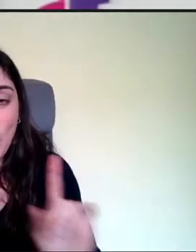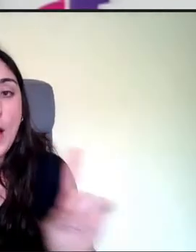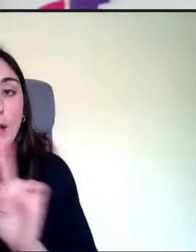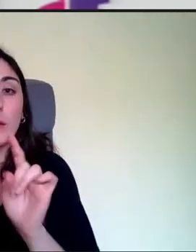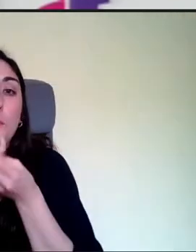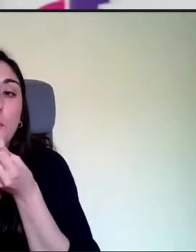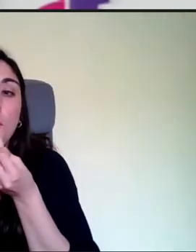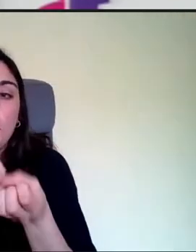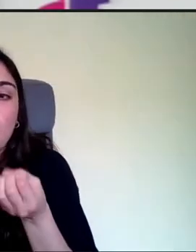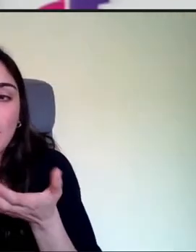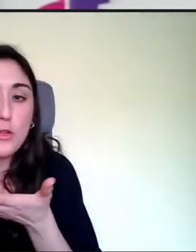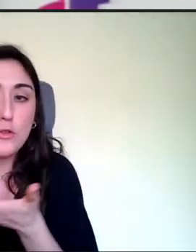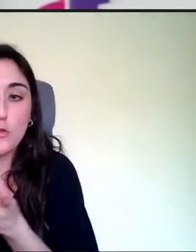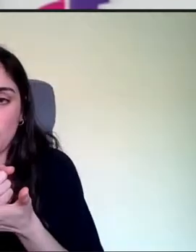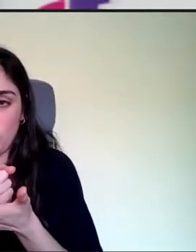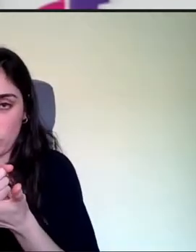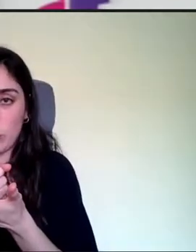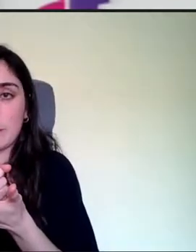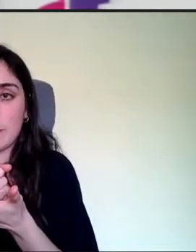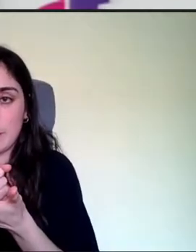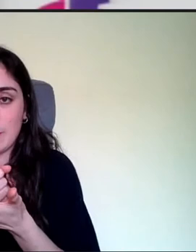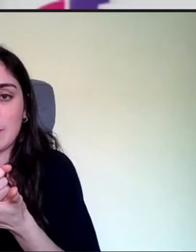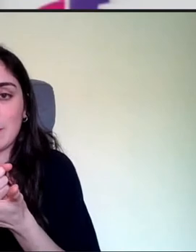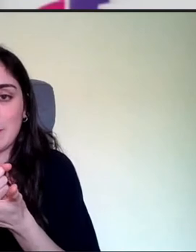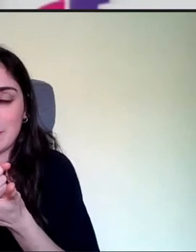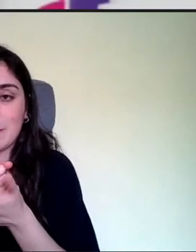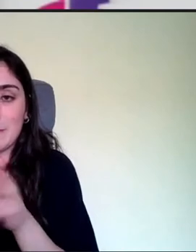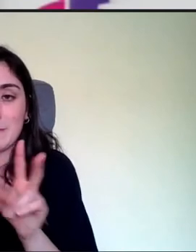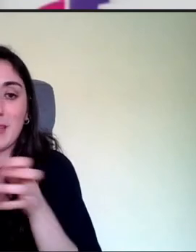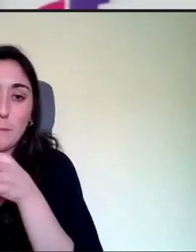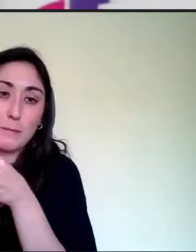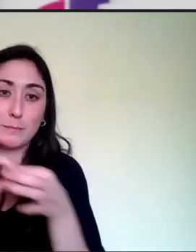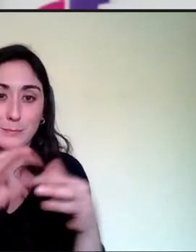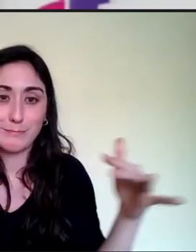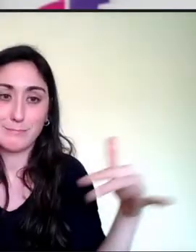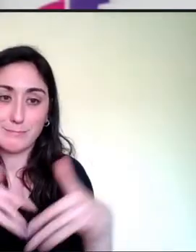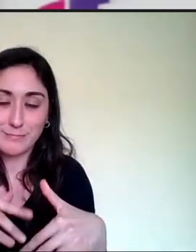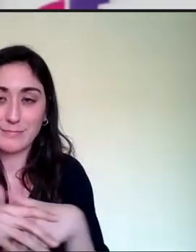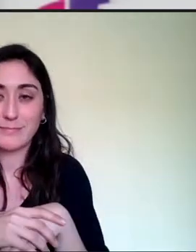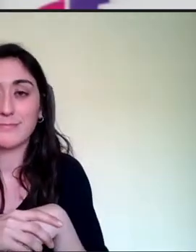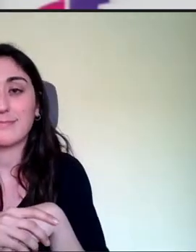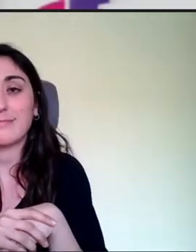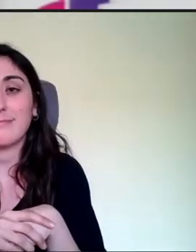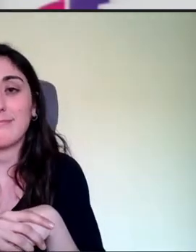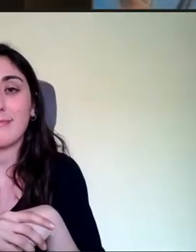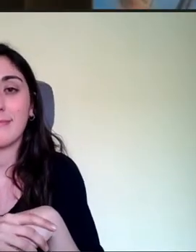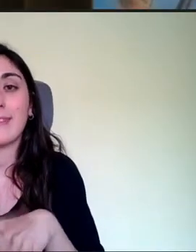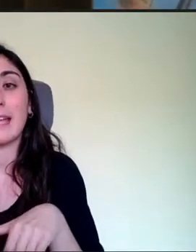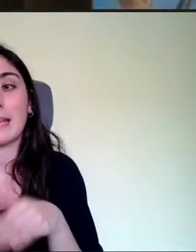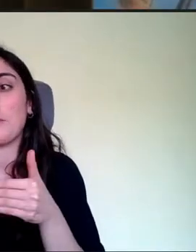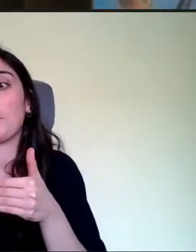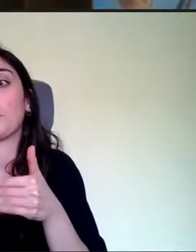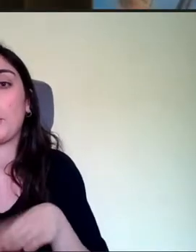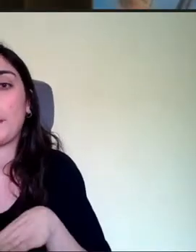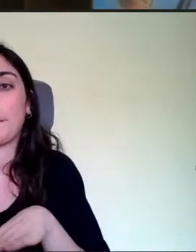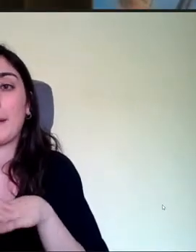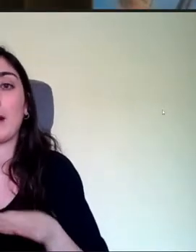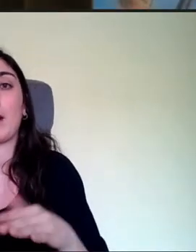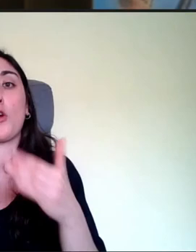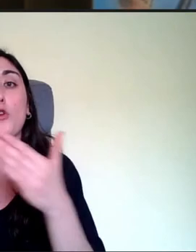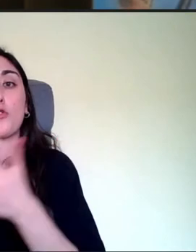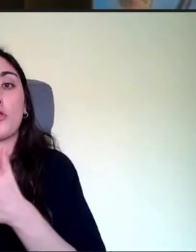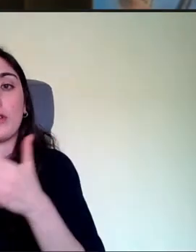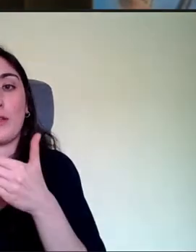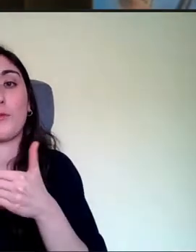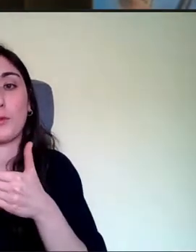informar-vos de tot el que estigui relacionat en aquest Congrés i de tot el que vingui per les jornades de futur. També